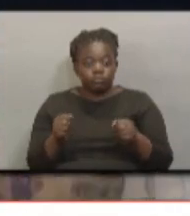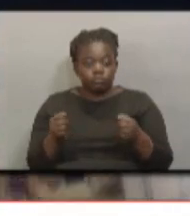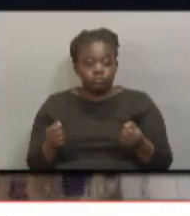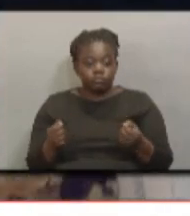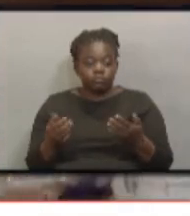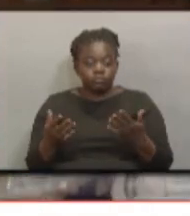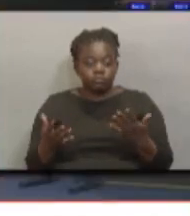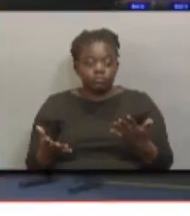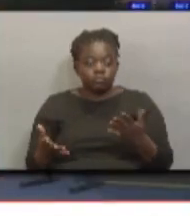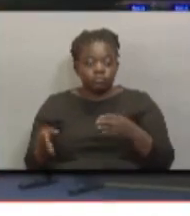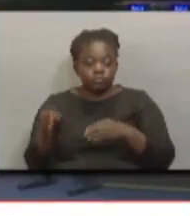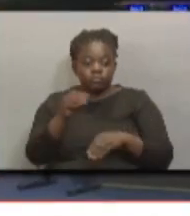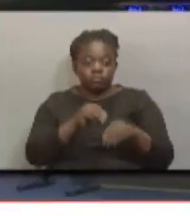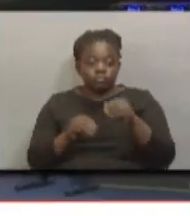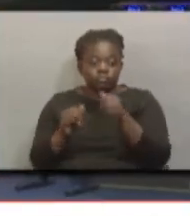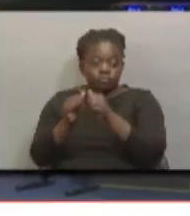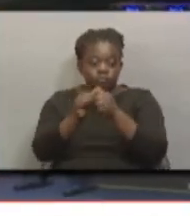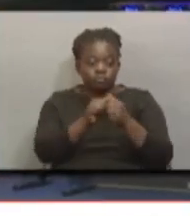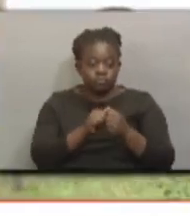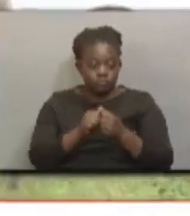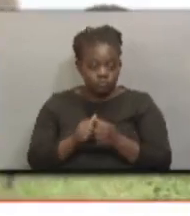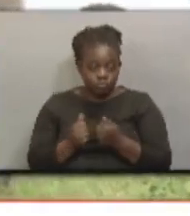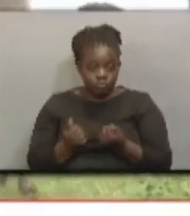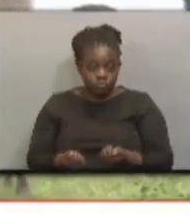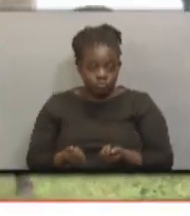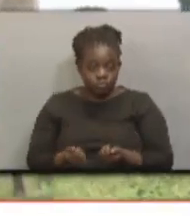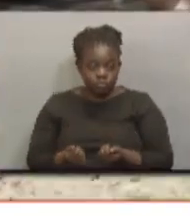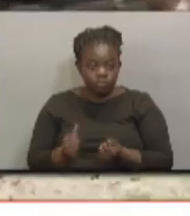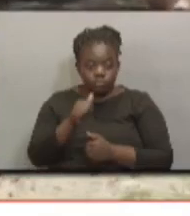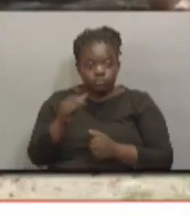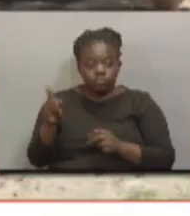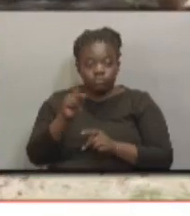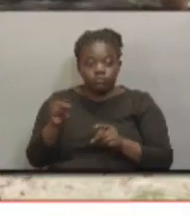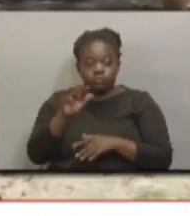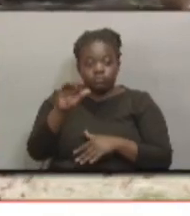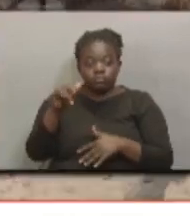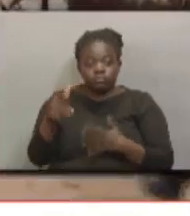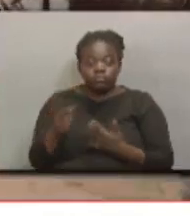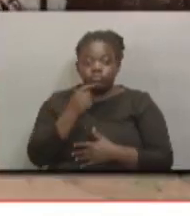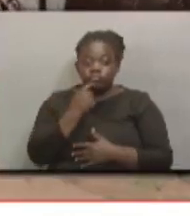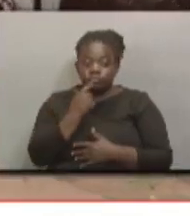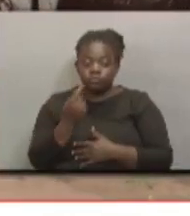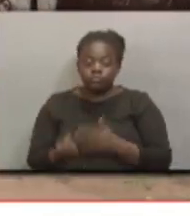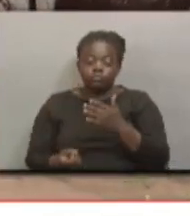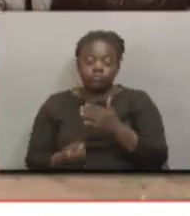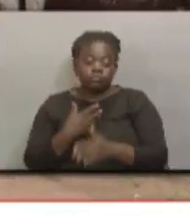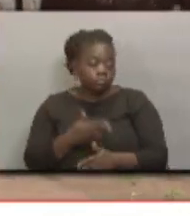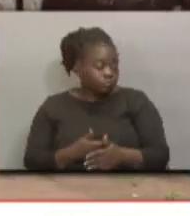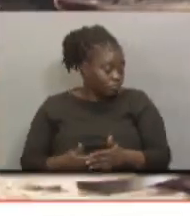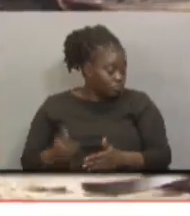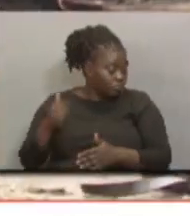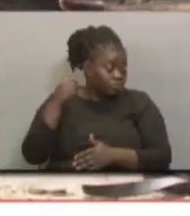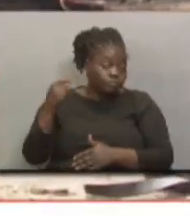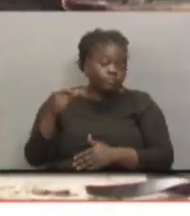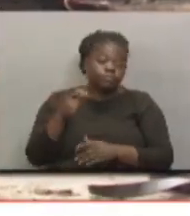together with starch. Bano be bamu ku bantu mu bitundu ebya Karamoja abalumbibwa enjala omwezi